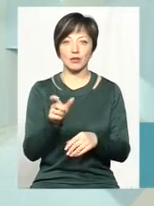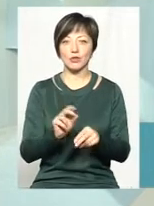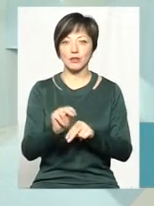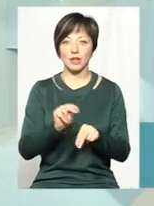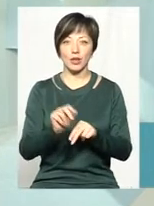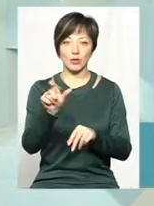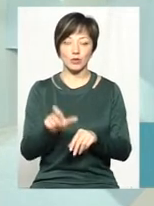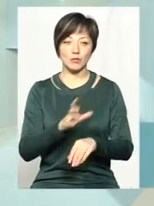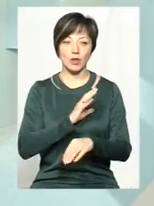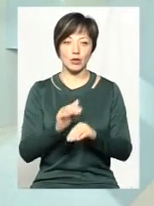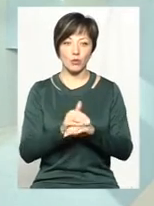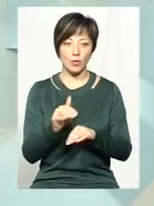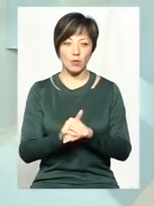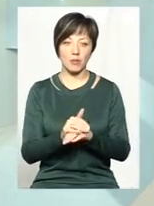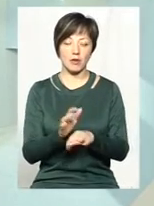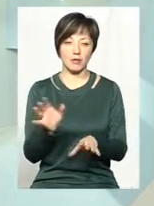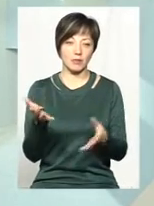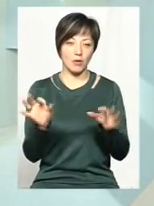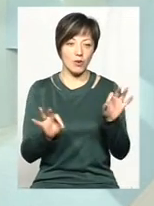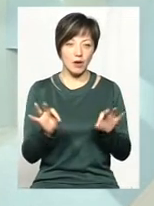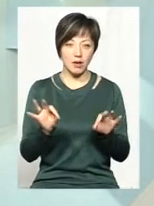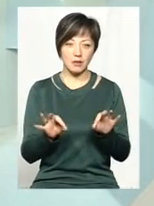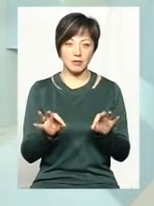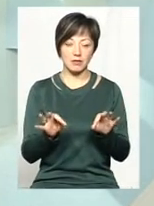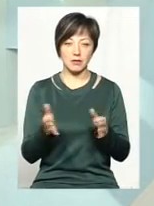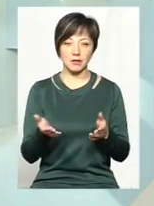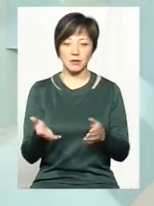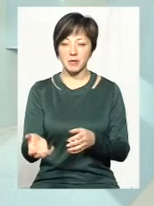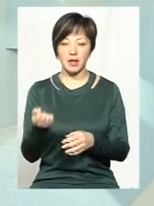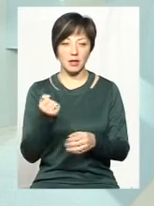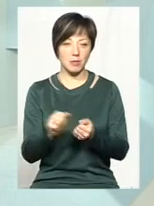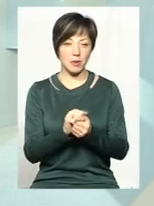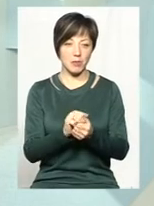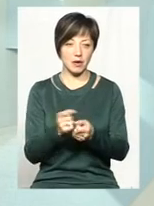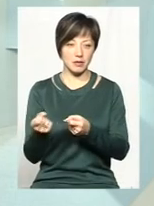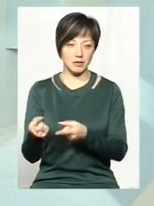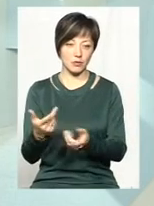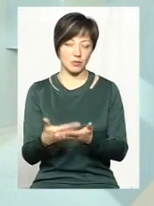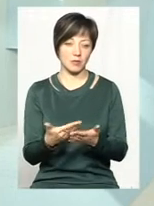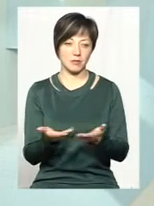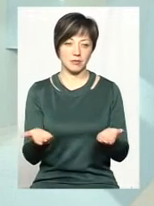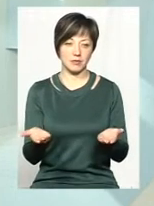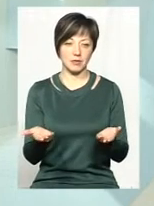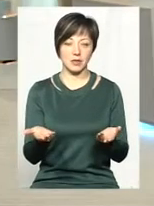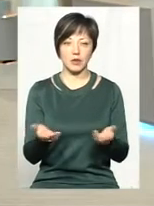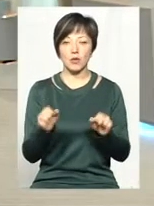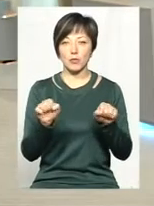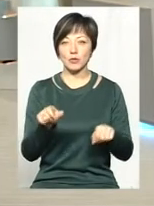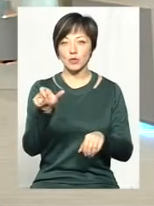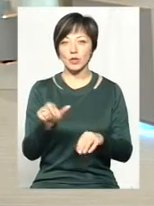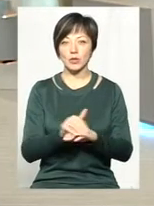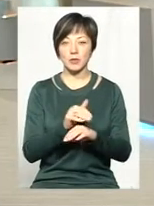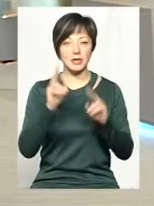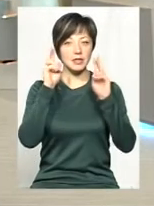добра. Добра, охайна, да, підняти тут той же папірець, хтось кинув. Да, але тобто, може бути людина доброю,